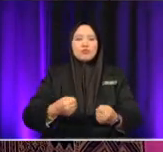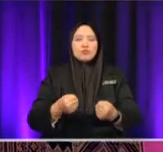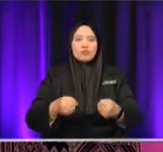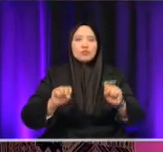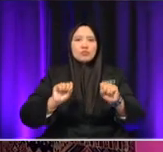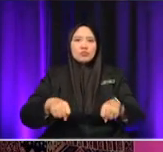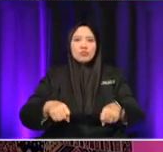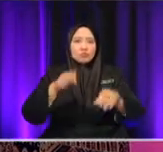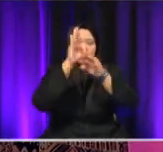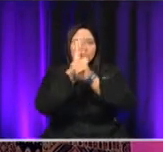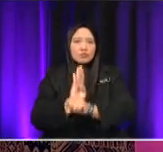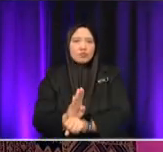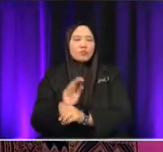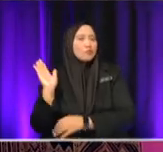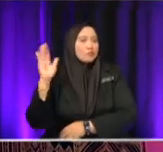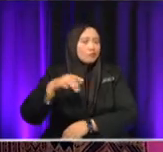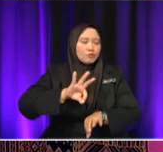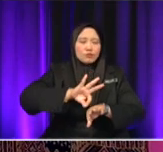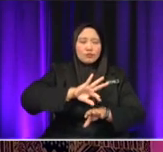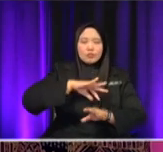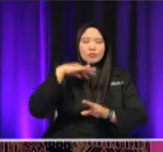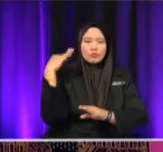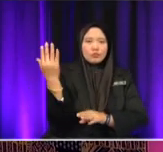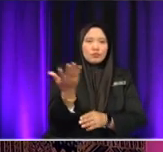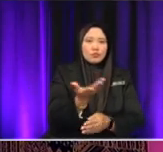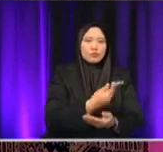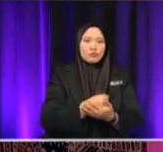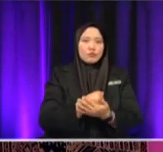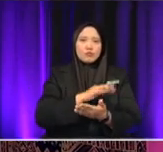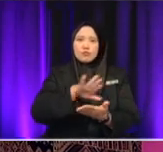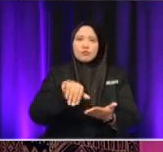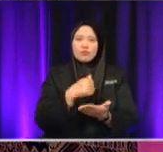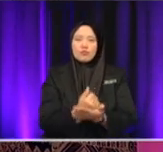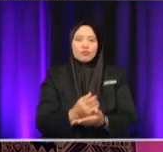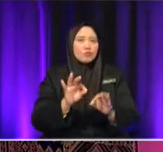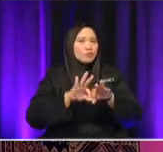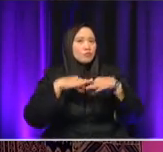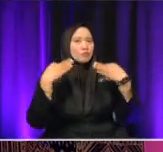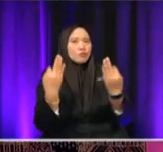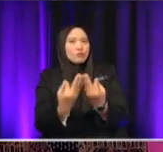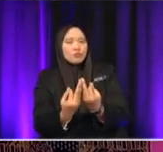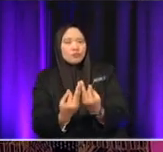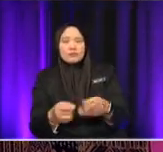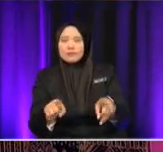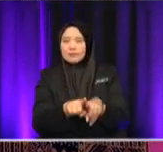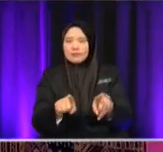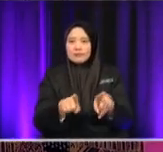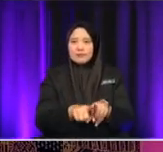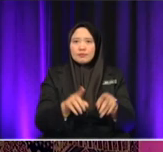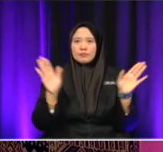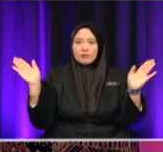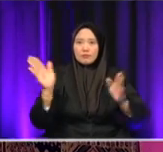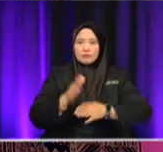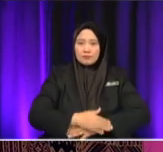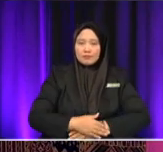mengajak semua ahli keluarga kita ini melakukan ibadah bersama-sama salat jemaah mengaji Alquran bisa jadi budaya dalam